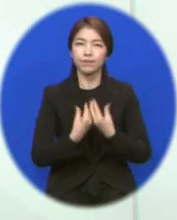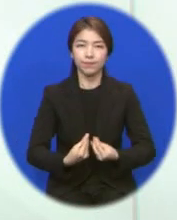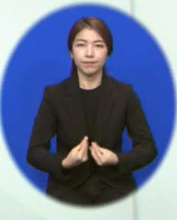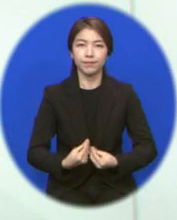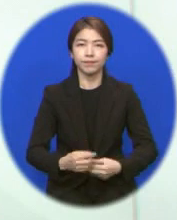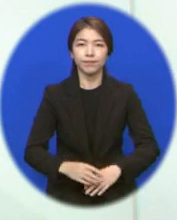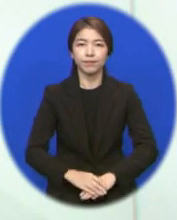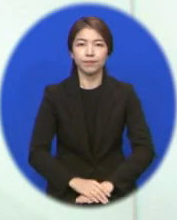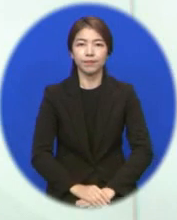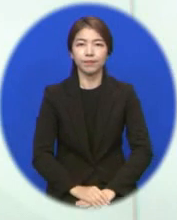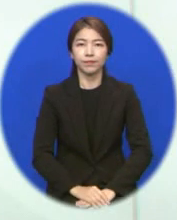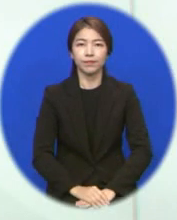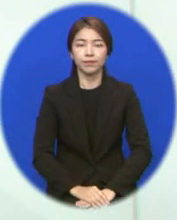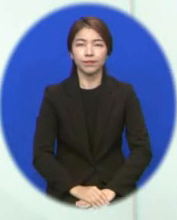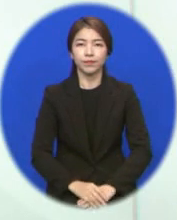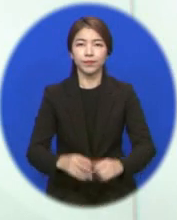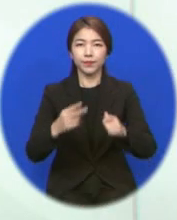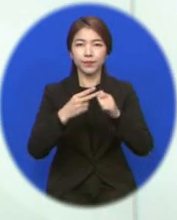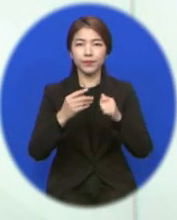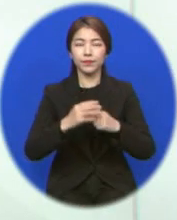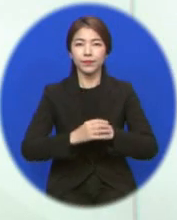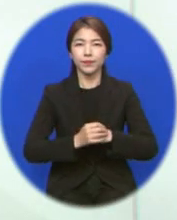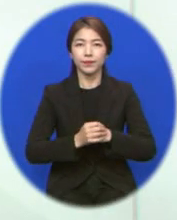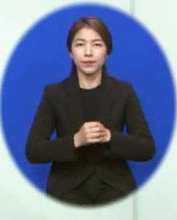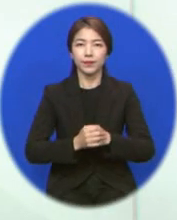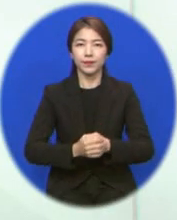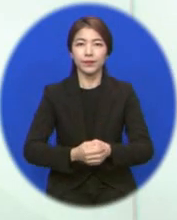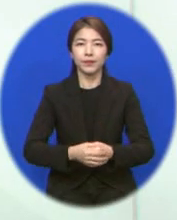.둘째,